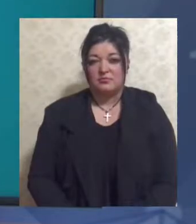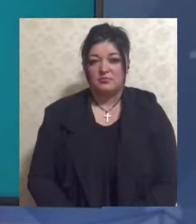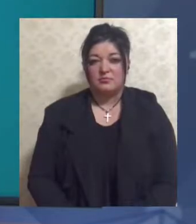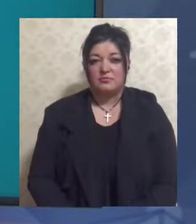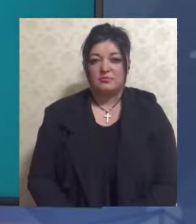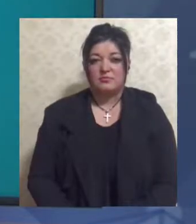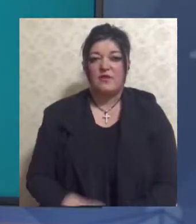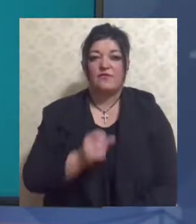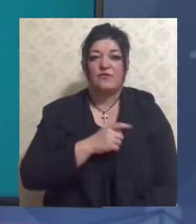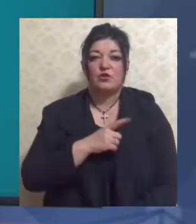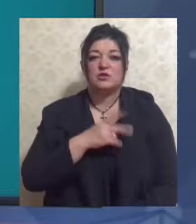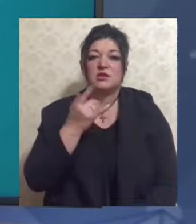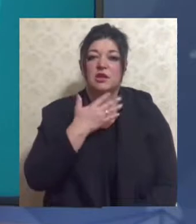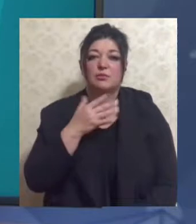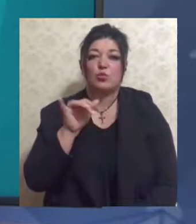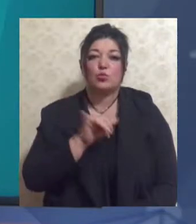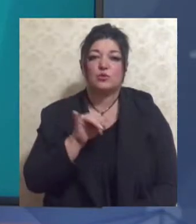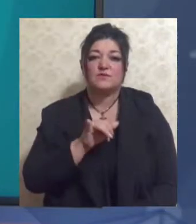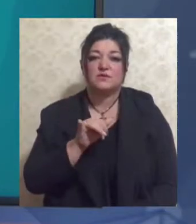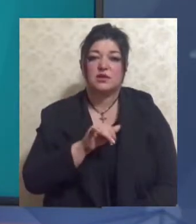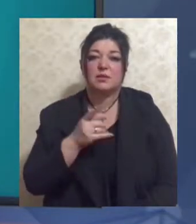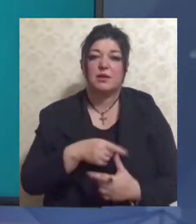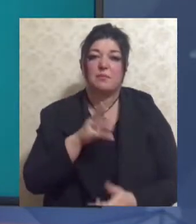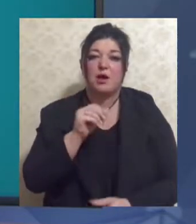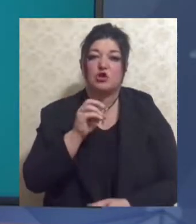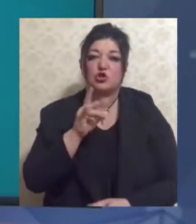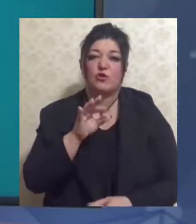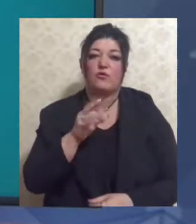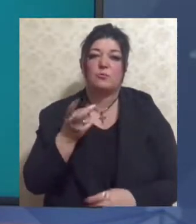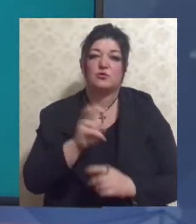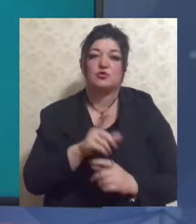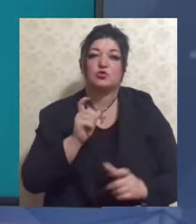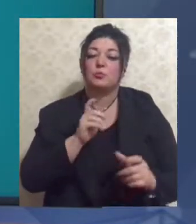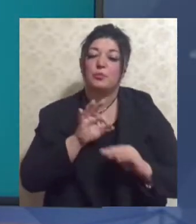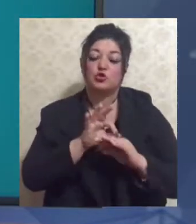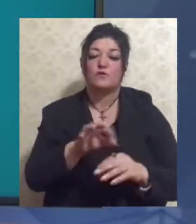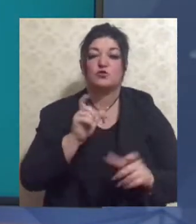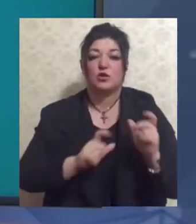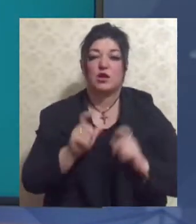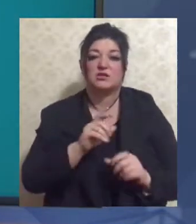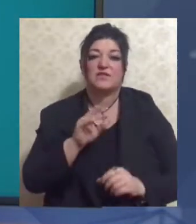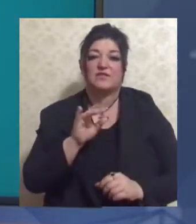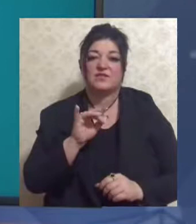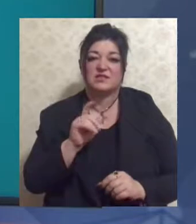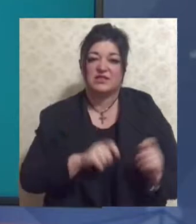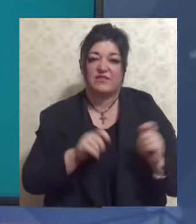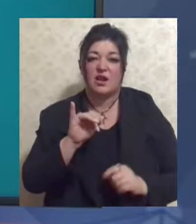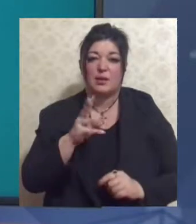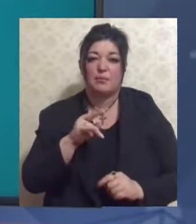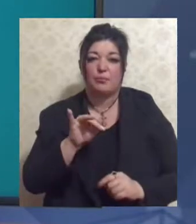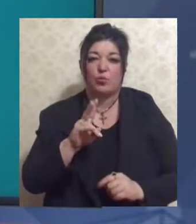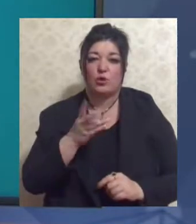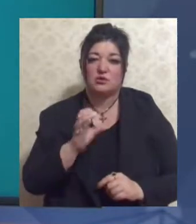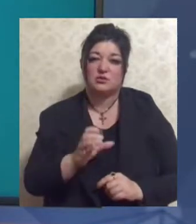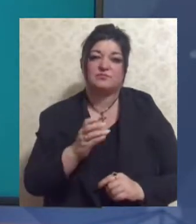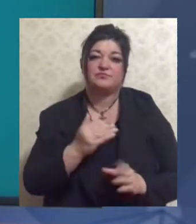В Одеському національному університеті імені Мечникова пройшов студентський фестиваль «Імпульс», за допомогою якого учні вищих навчальних